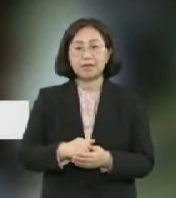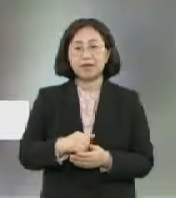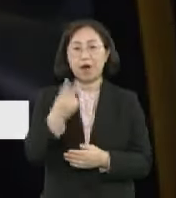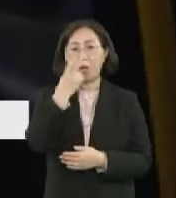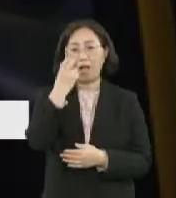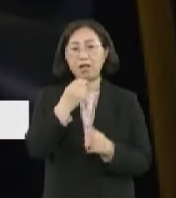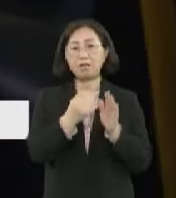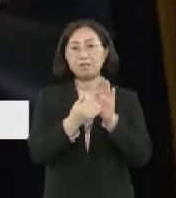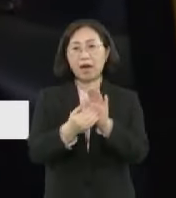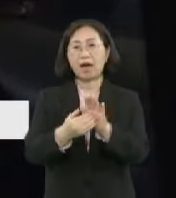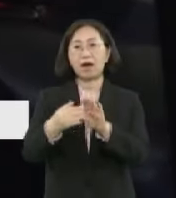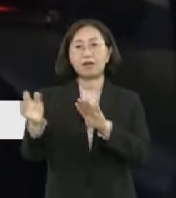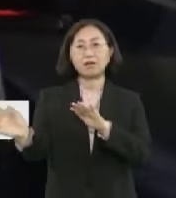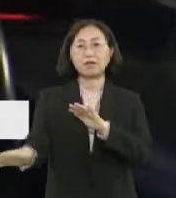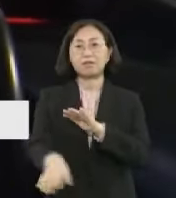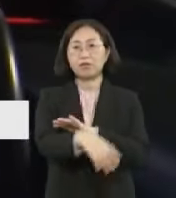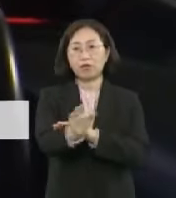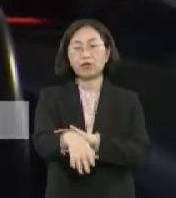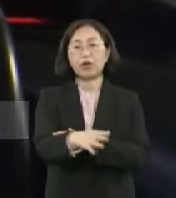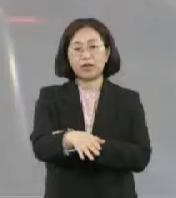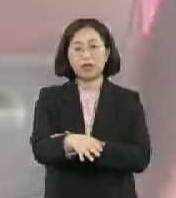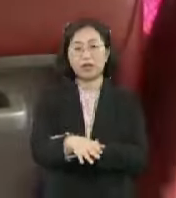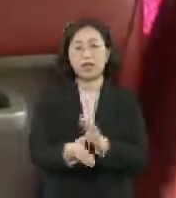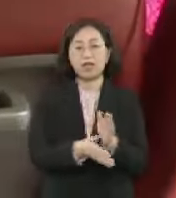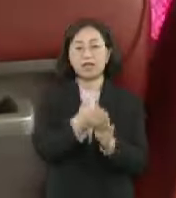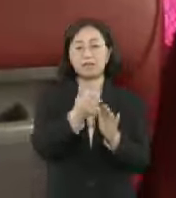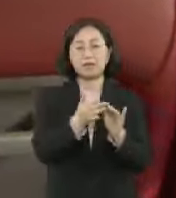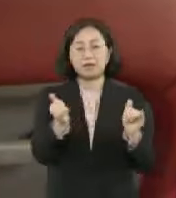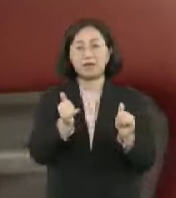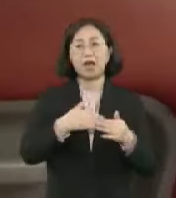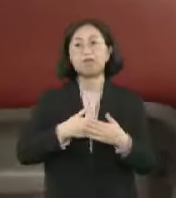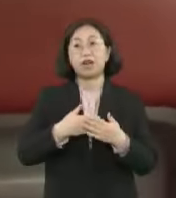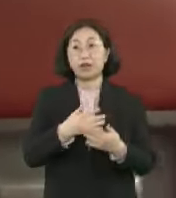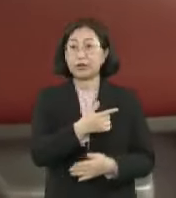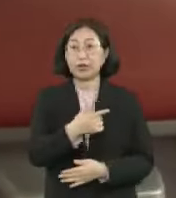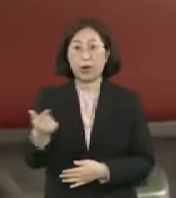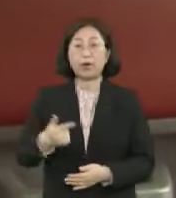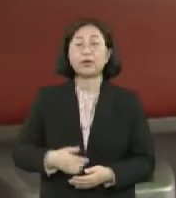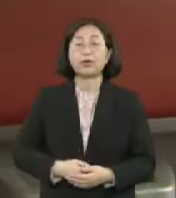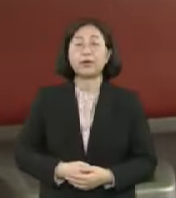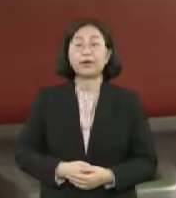버스 기사들과 시민들의 불안만 커지고 있습니다. TJB 김철진입니다.